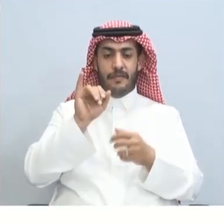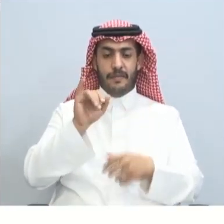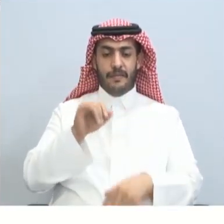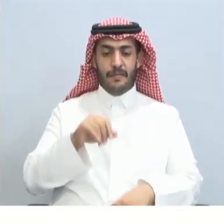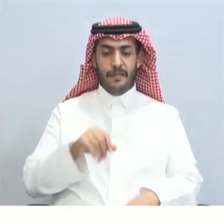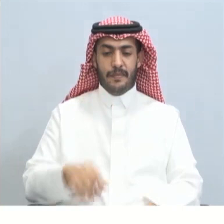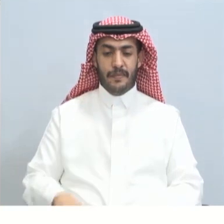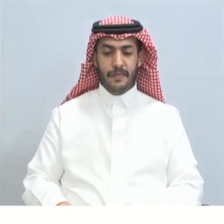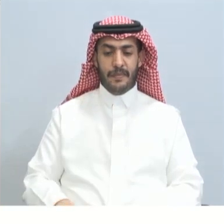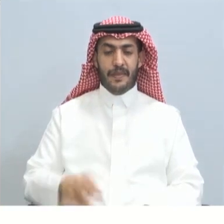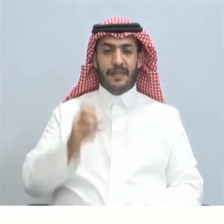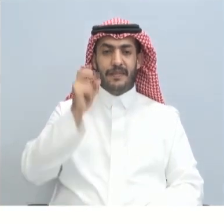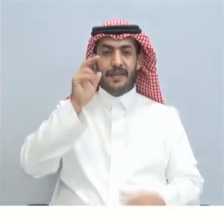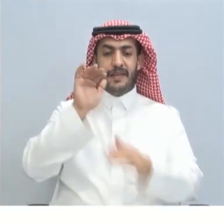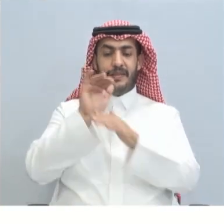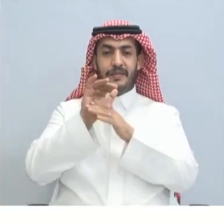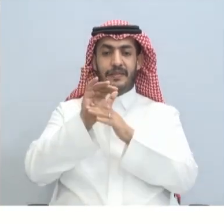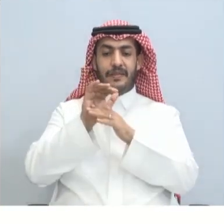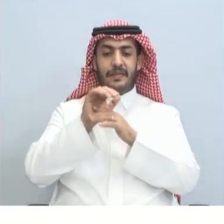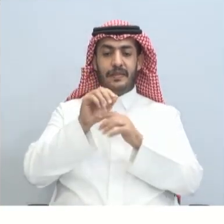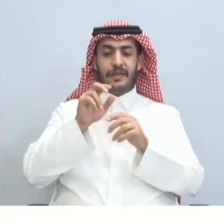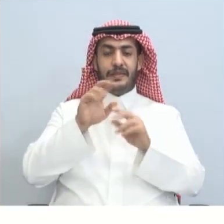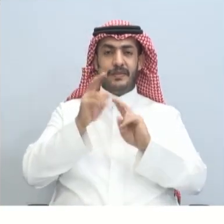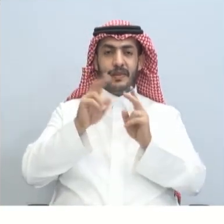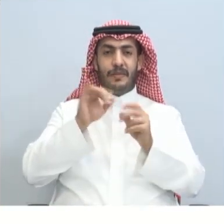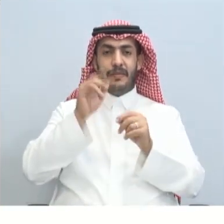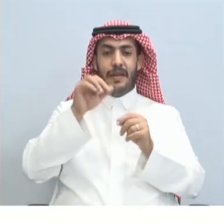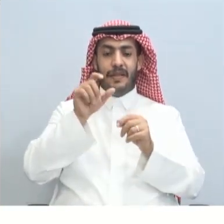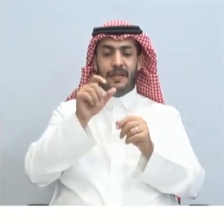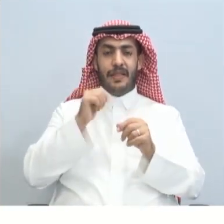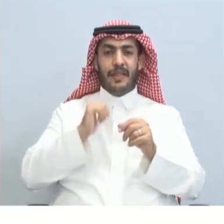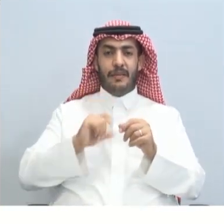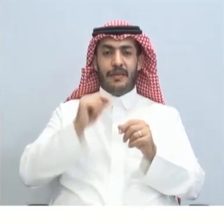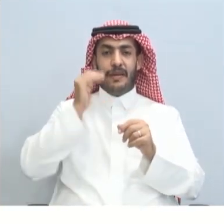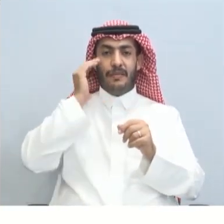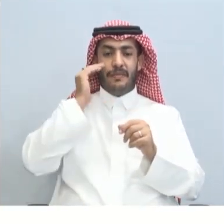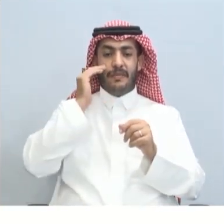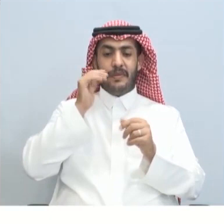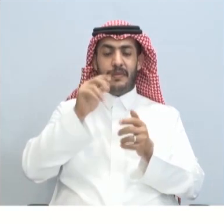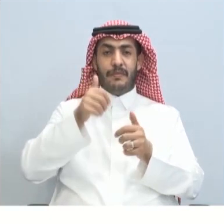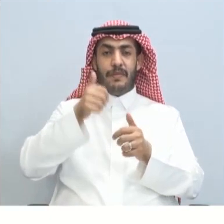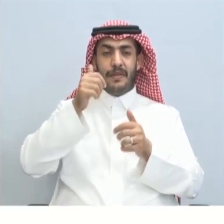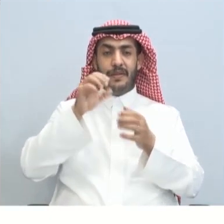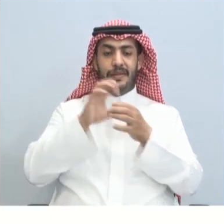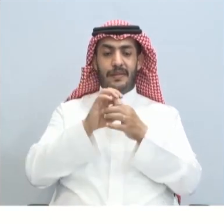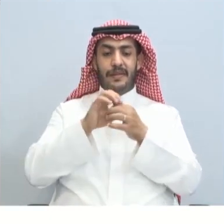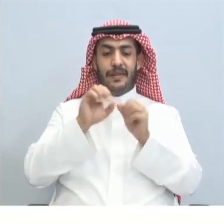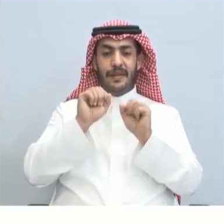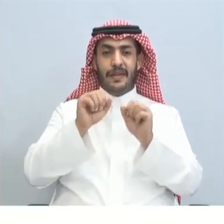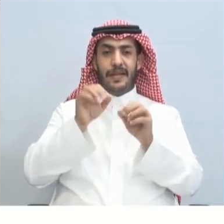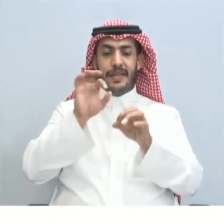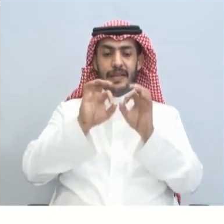والخام الفكره الرئيسه تصنف المعادن اعزائي الطلبه اعتمادا على